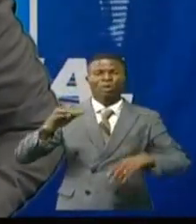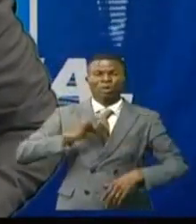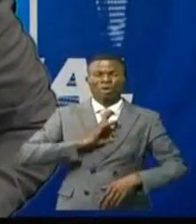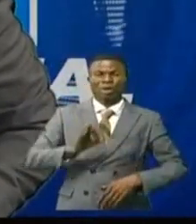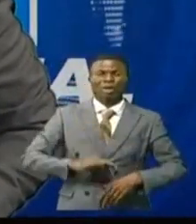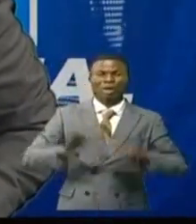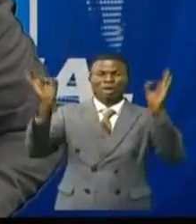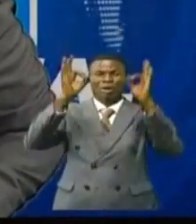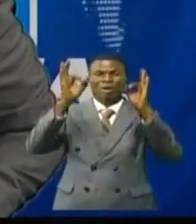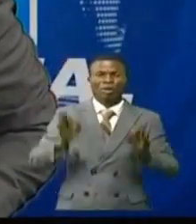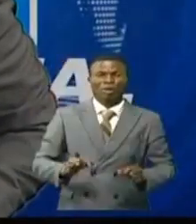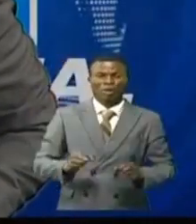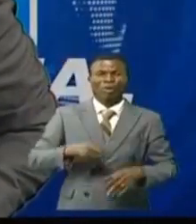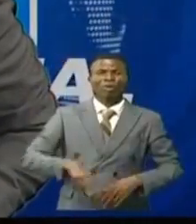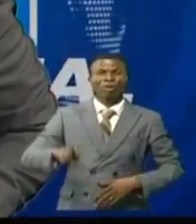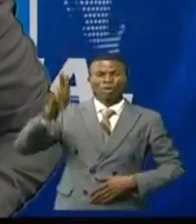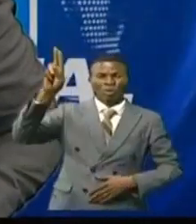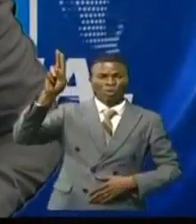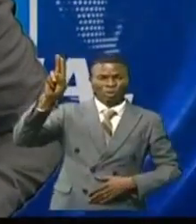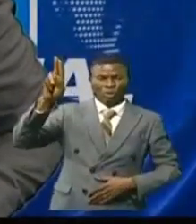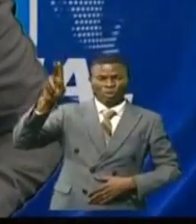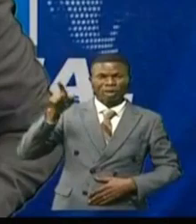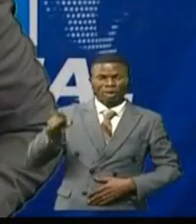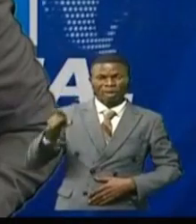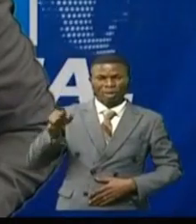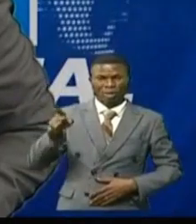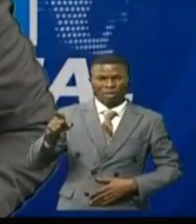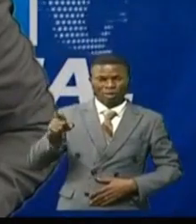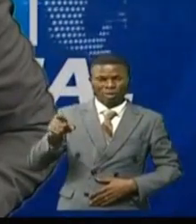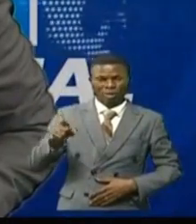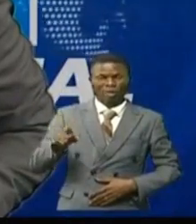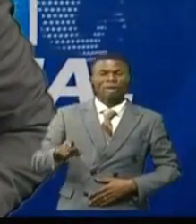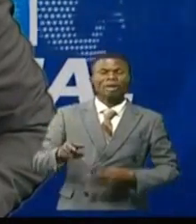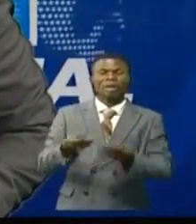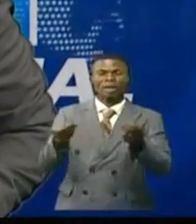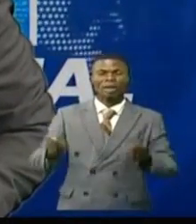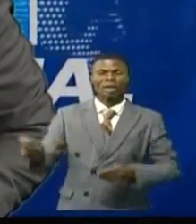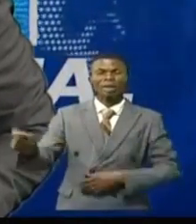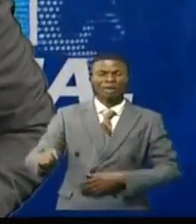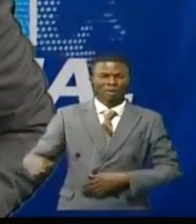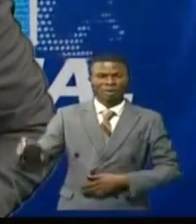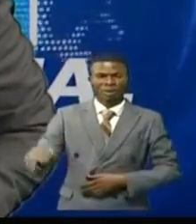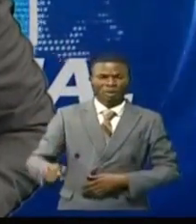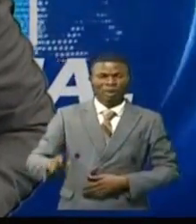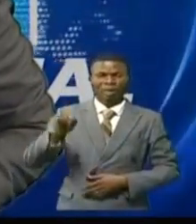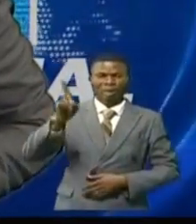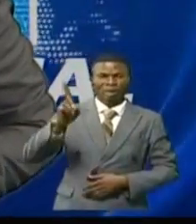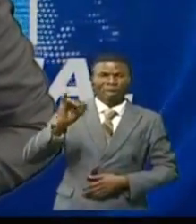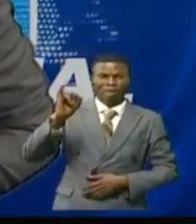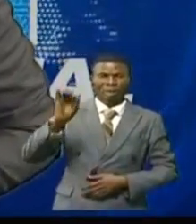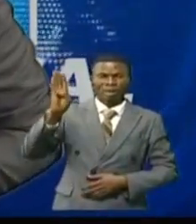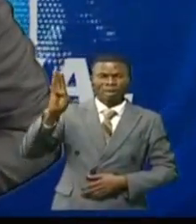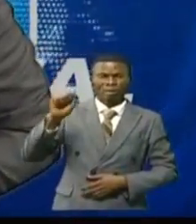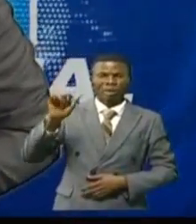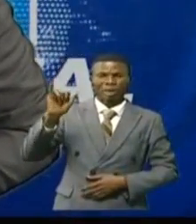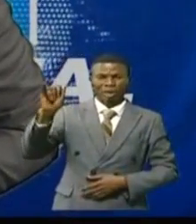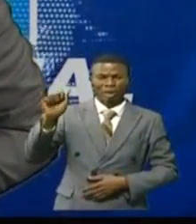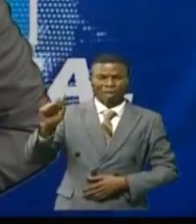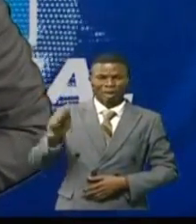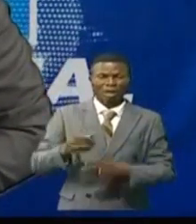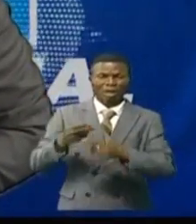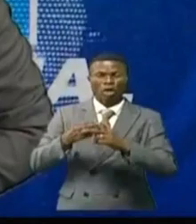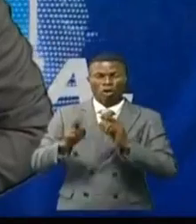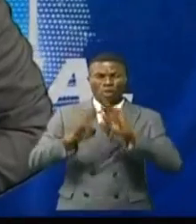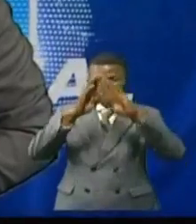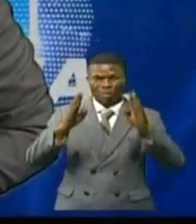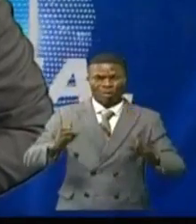fédération de l'UDPS Chimbouloué au cadre de territoriaux du territoire de Dibaya. C'est le coordonnateur de la maison